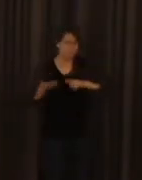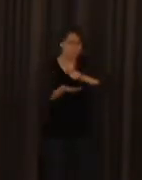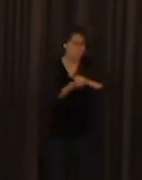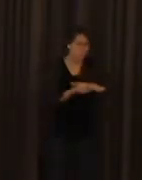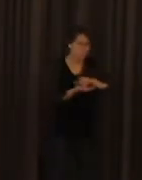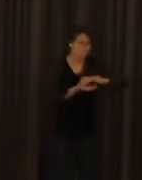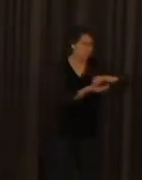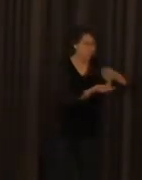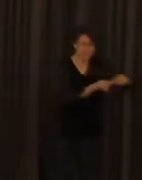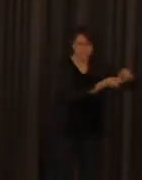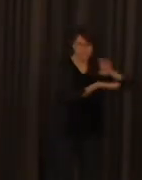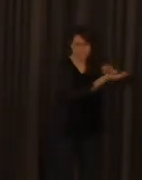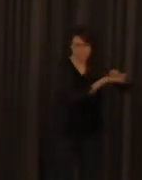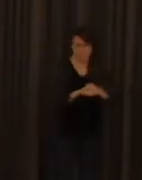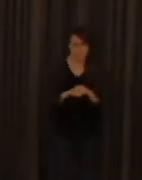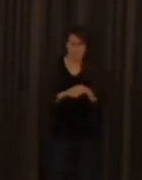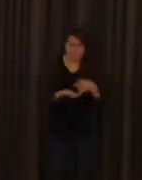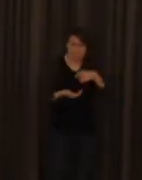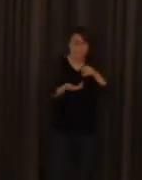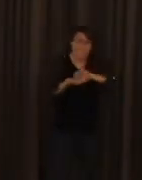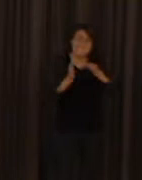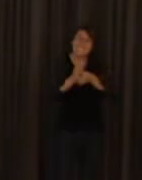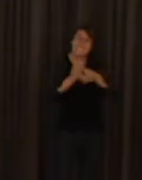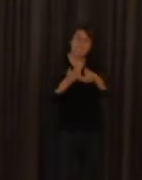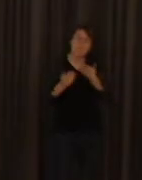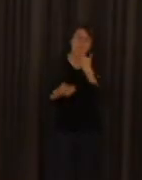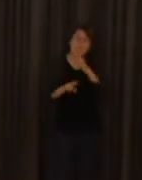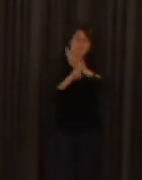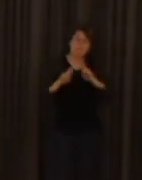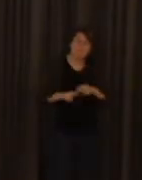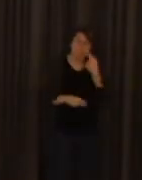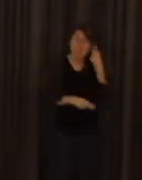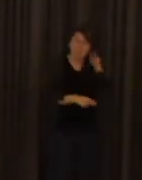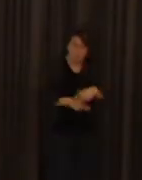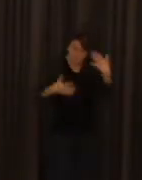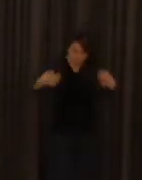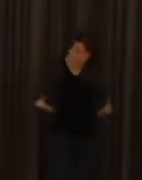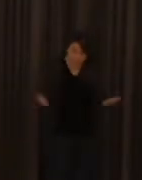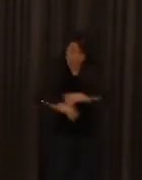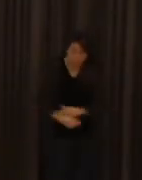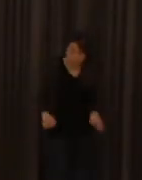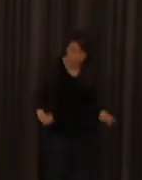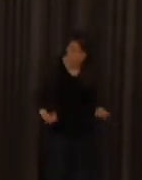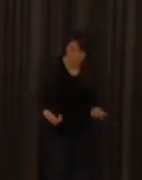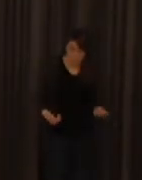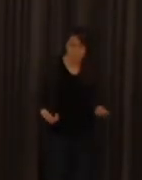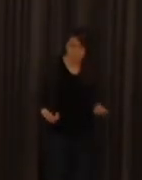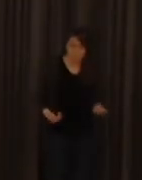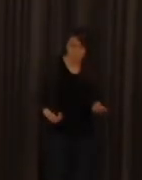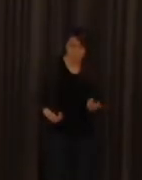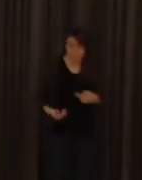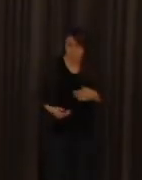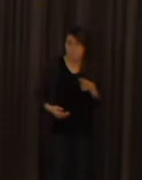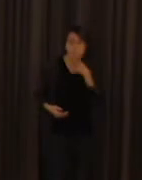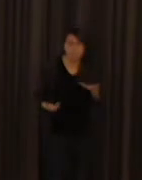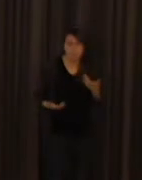El sistema de signes internacional no està regut enlloc, no està reconegut enlloc, no està aprovat, no és oficial, no hi ha un sistema